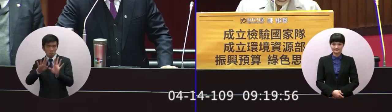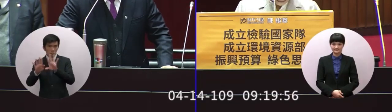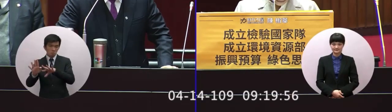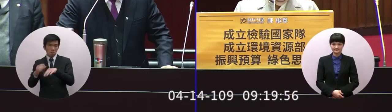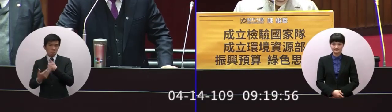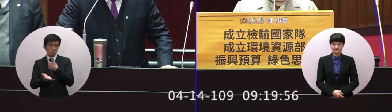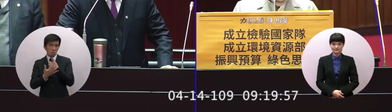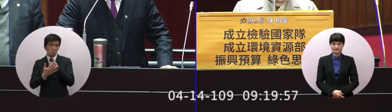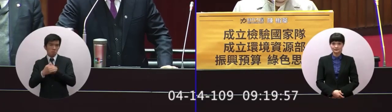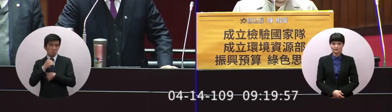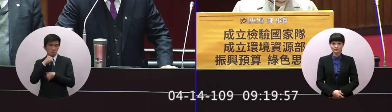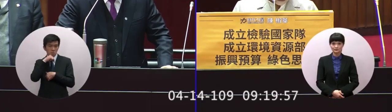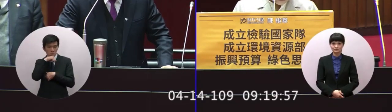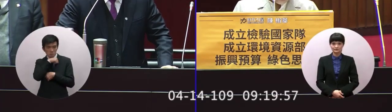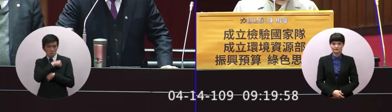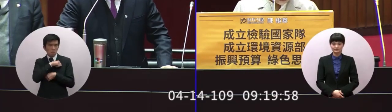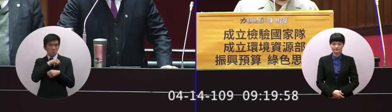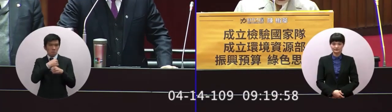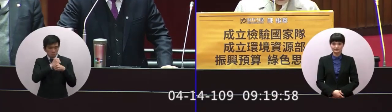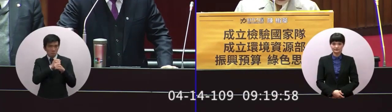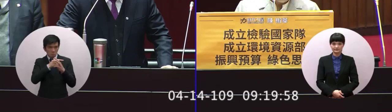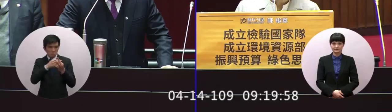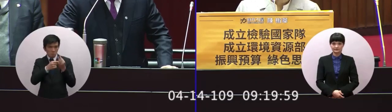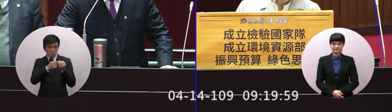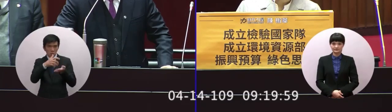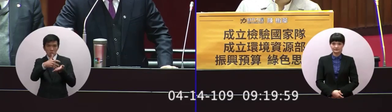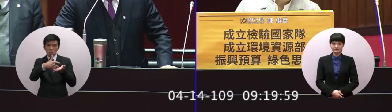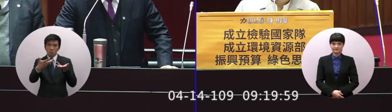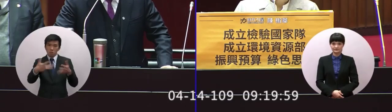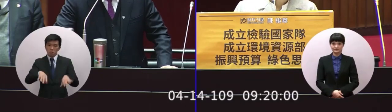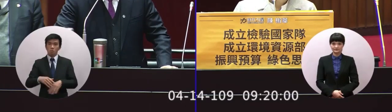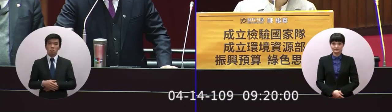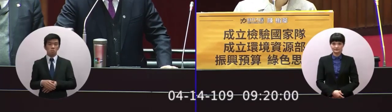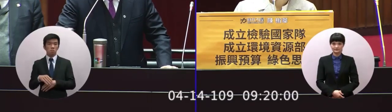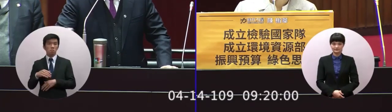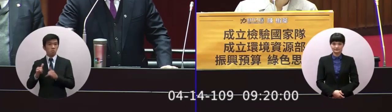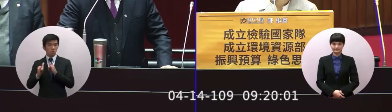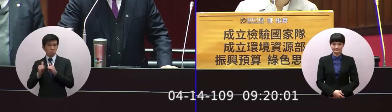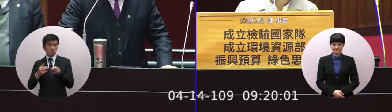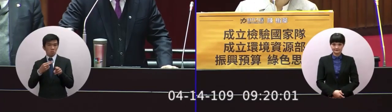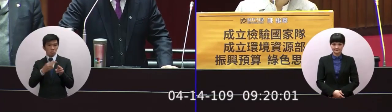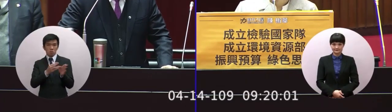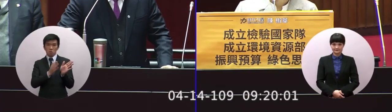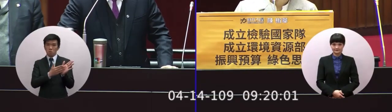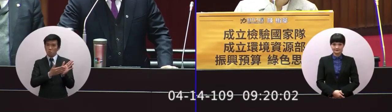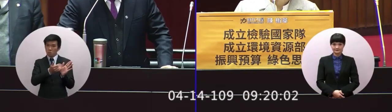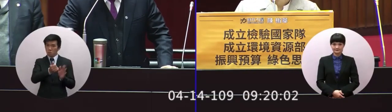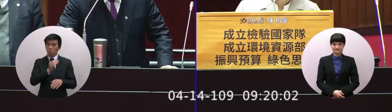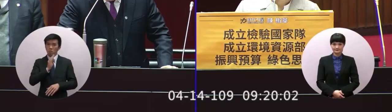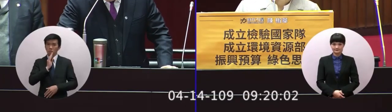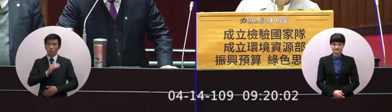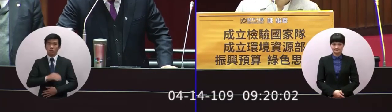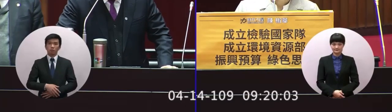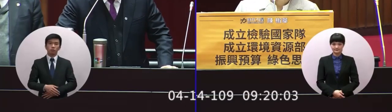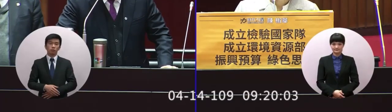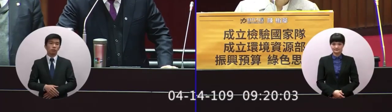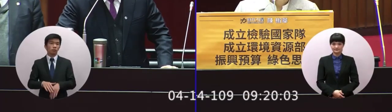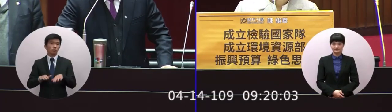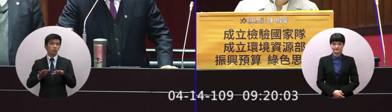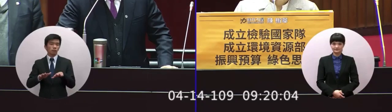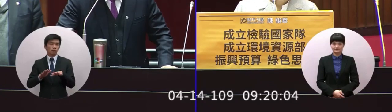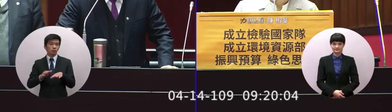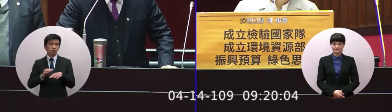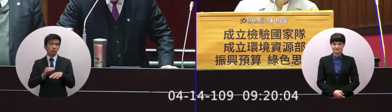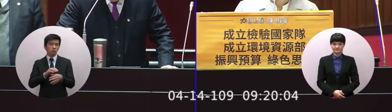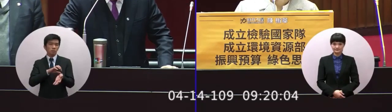我们做非常大的服务，也受国人肯定。目前这些我们相关检验人